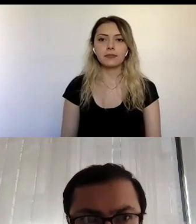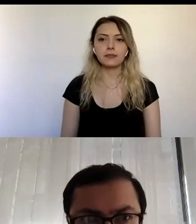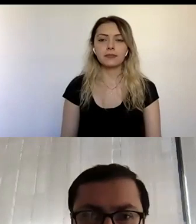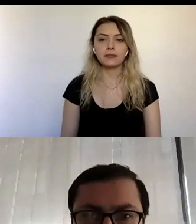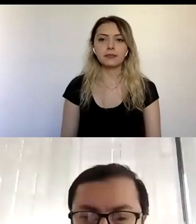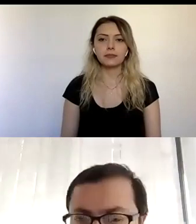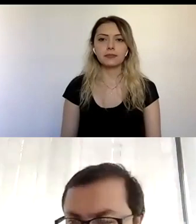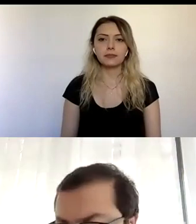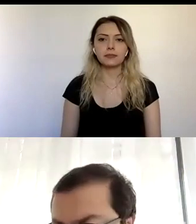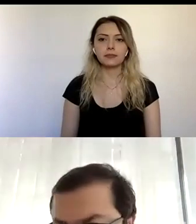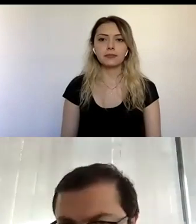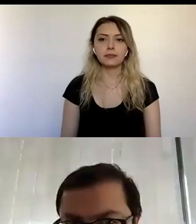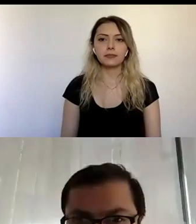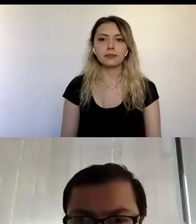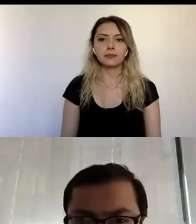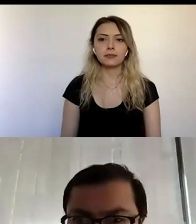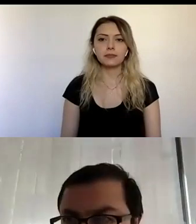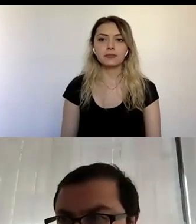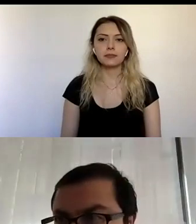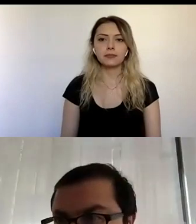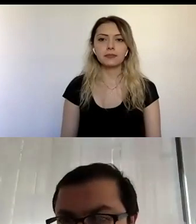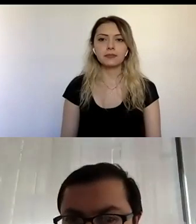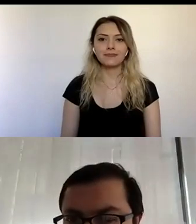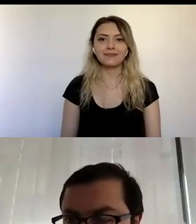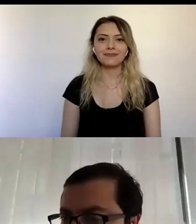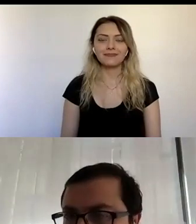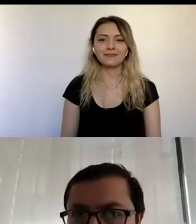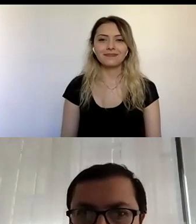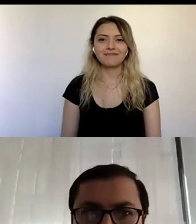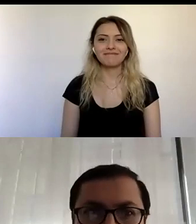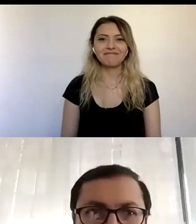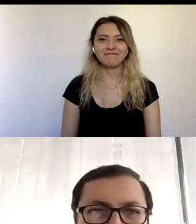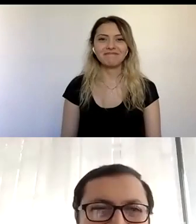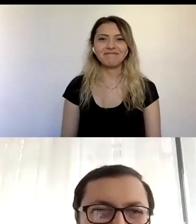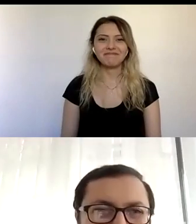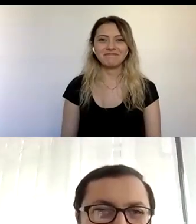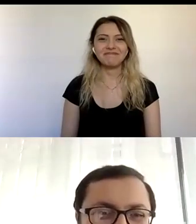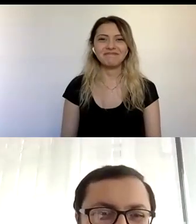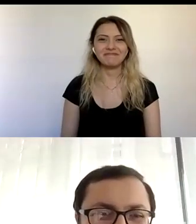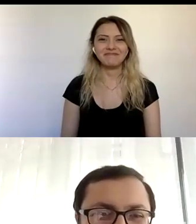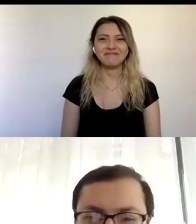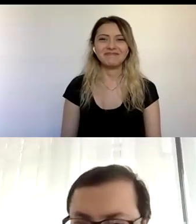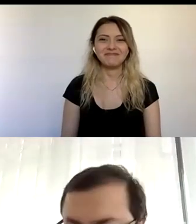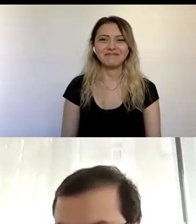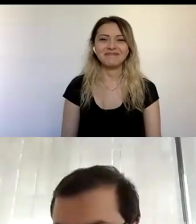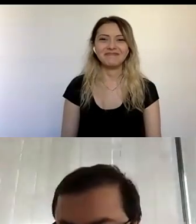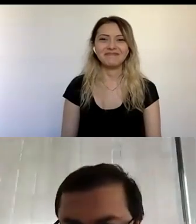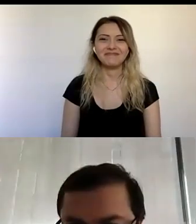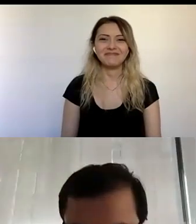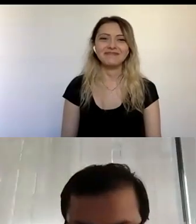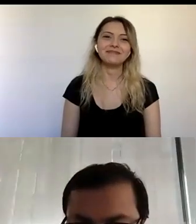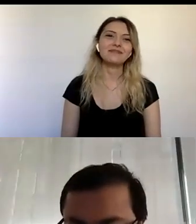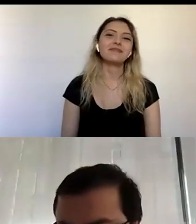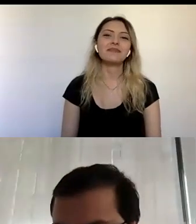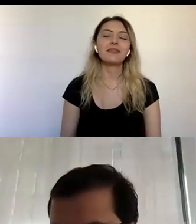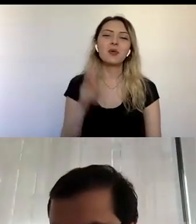Teşekkürler. Bir 10 dakikaya yaklaştı, aşıyoruz süremizi. Pelin de daha fazla yorulmaması için bir son